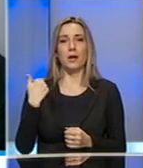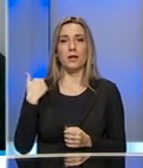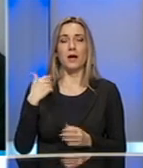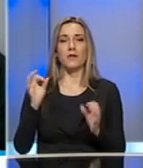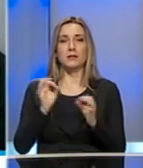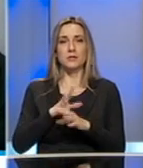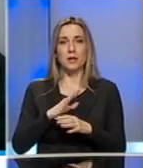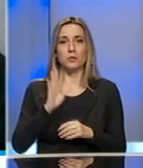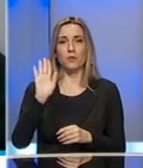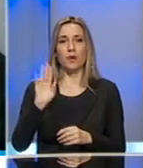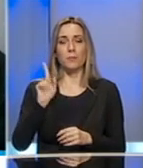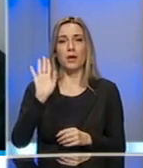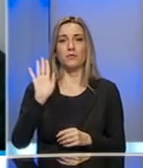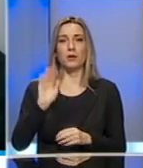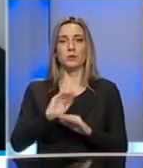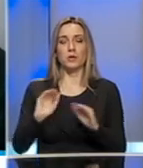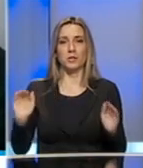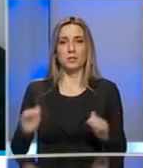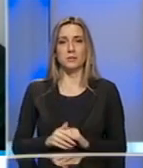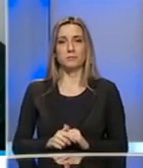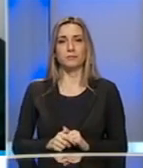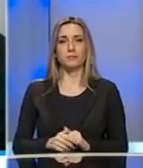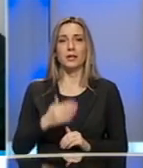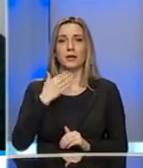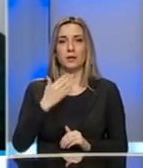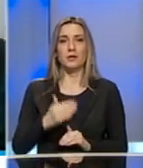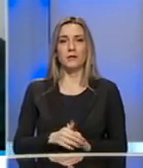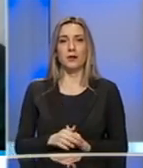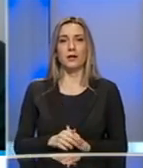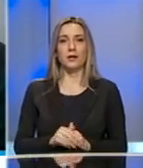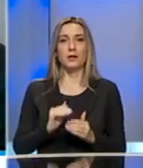Sretno vama i vašoj dječici. Hvala, ostanite zdravo svi. Tako.